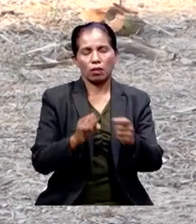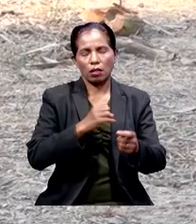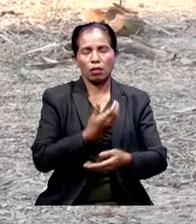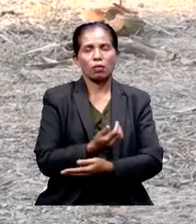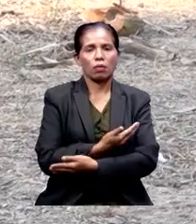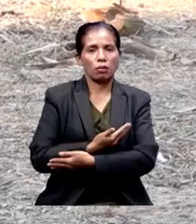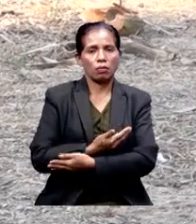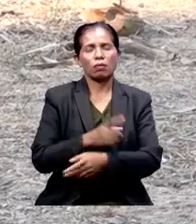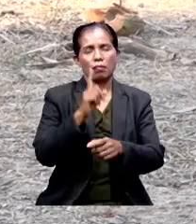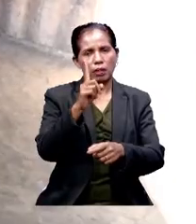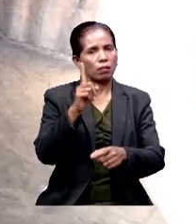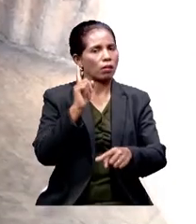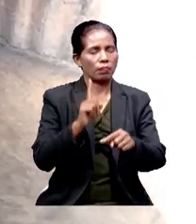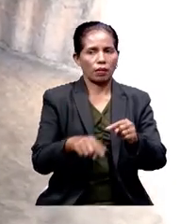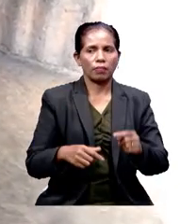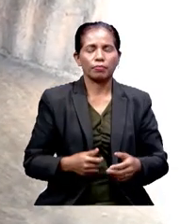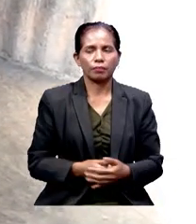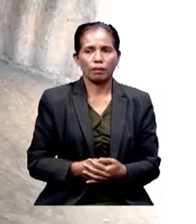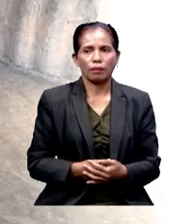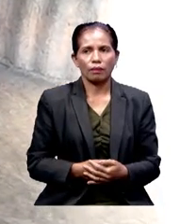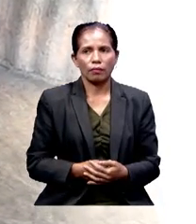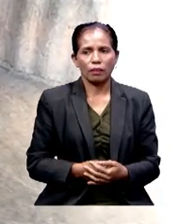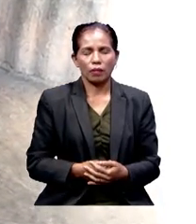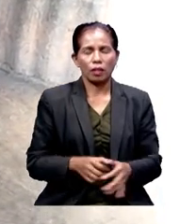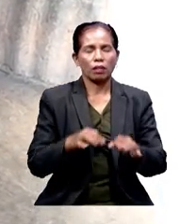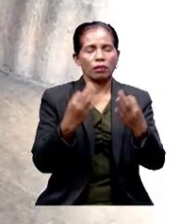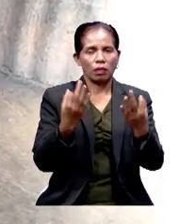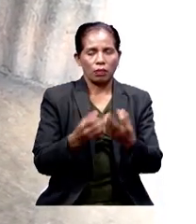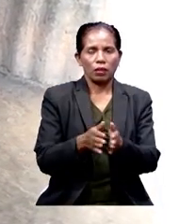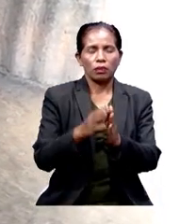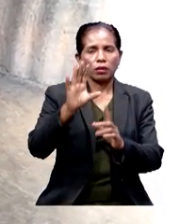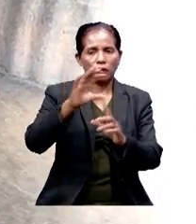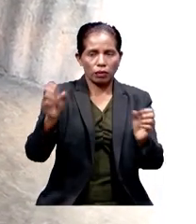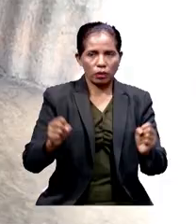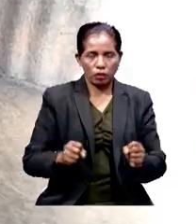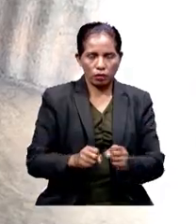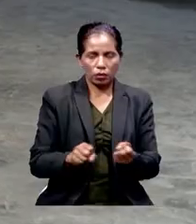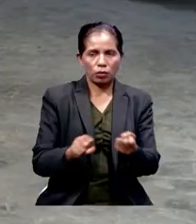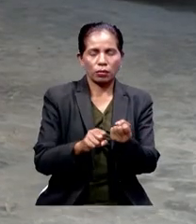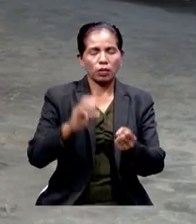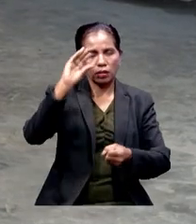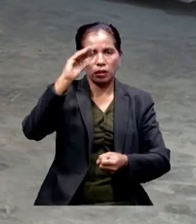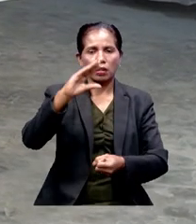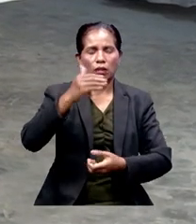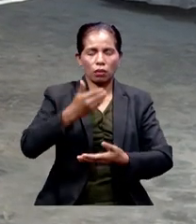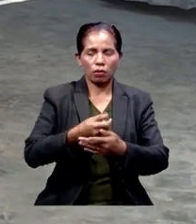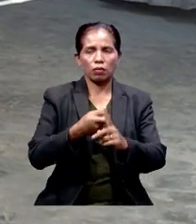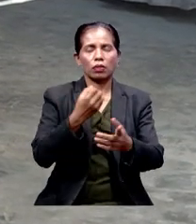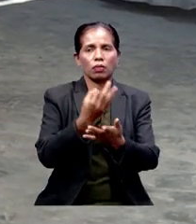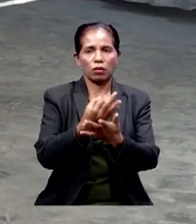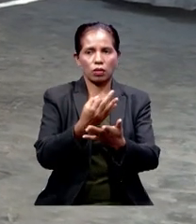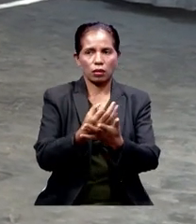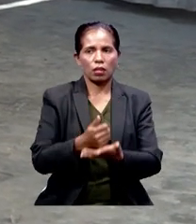mesak musa senti la bele. Nune, família russa autoridade relevante ato apoio sirne uang li husi subsidio no